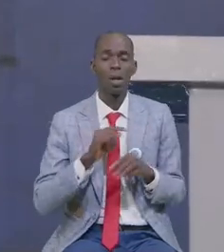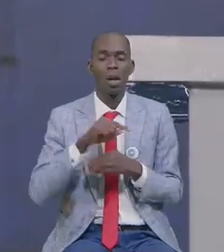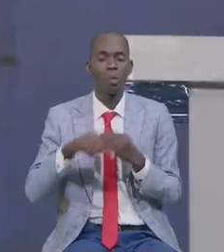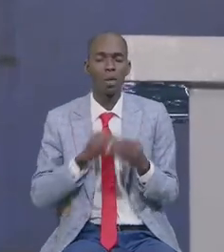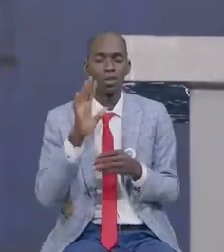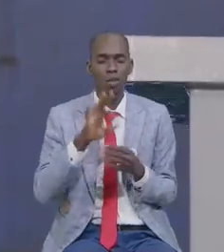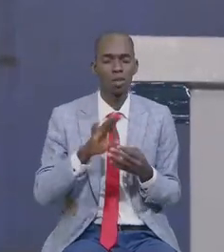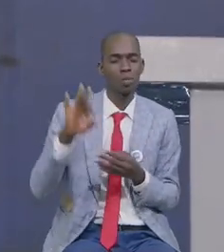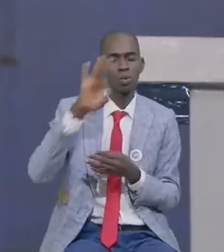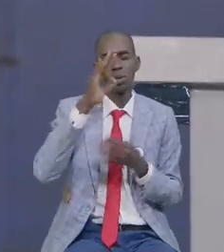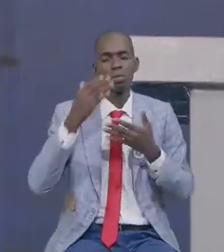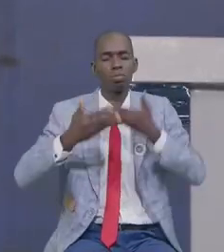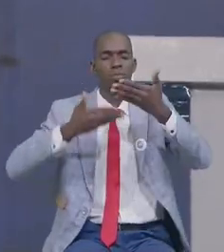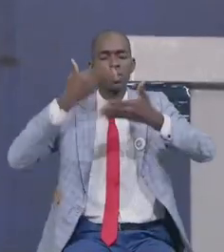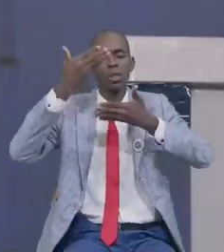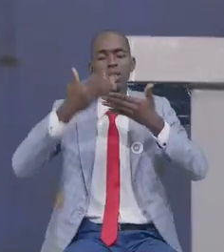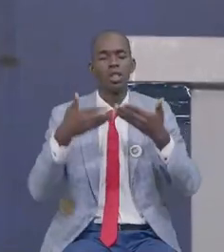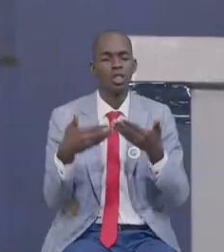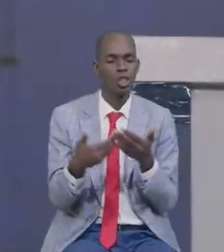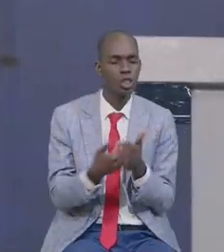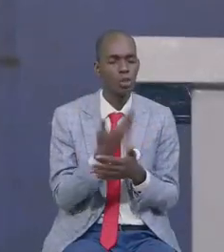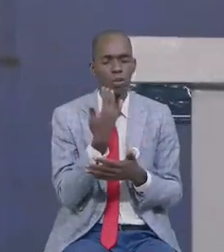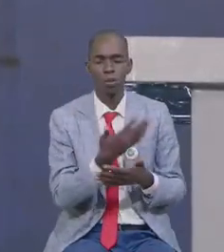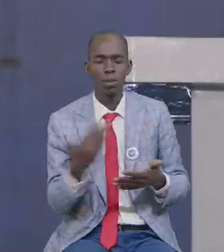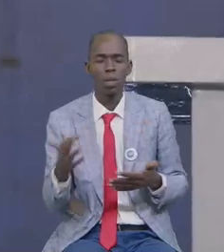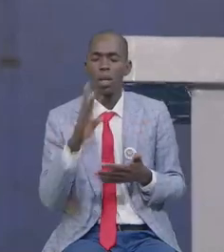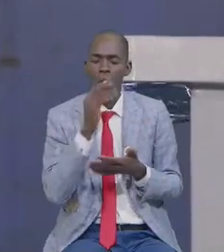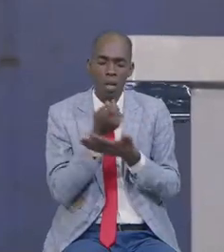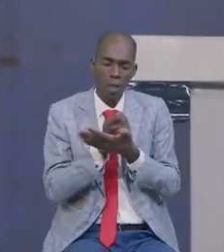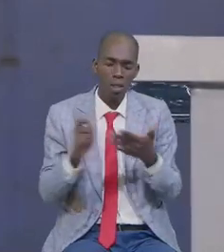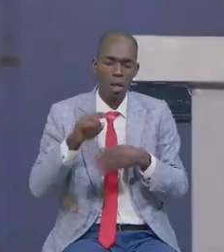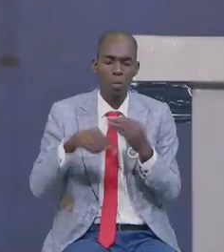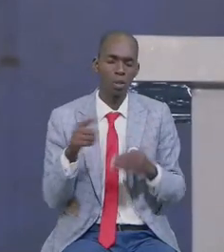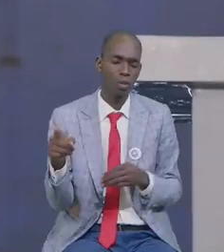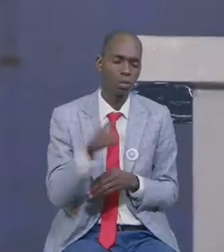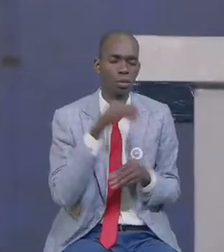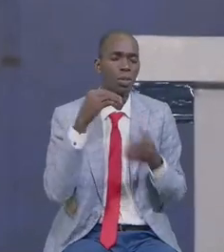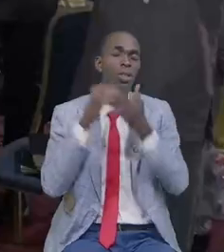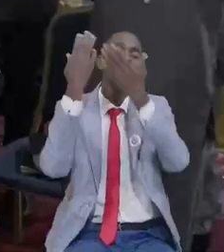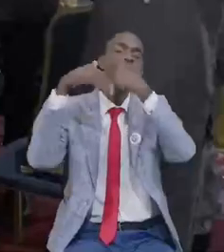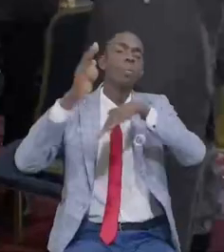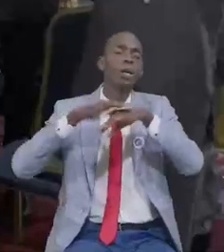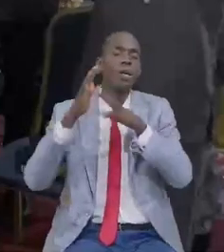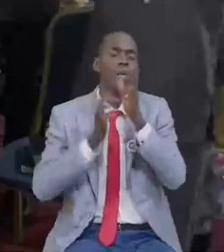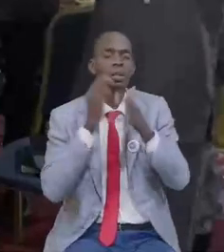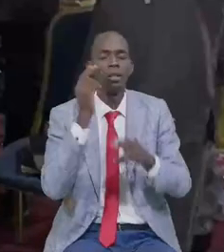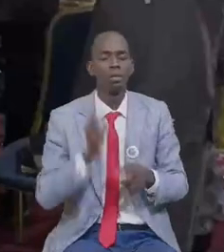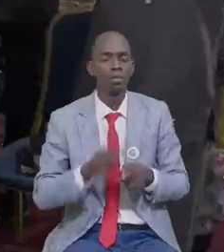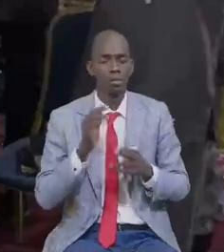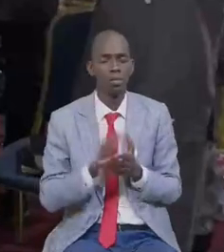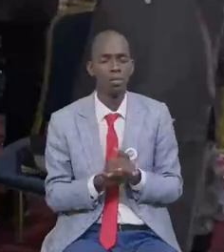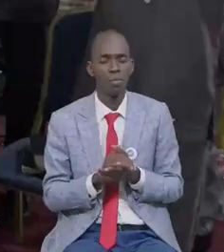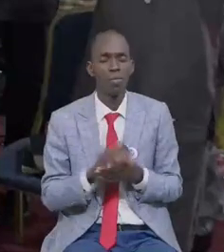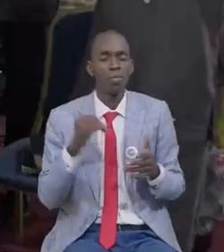Concernant ta vie, ton progrès spirituel, toutes de nouvelles choses sont faites pour toi. Et